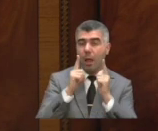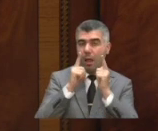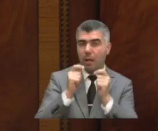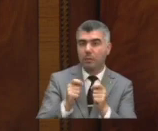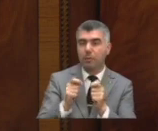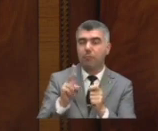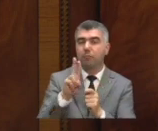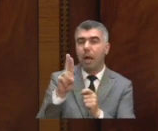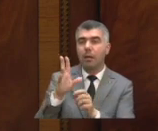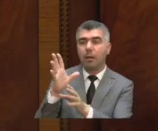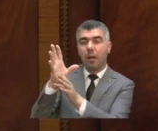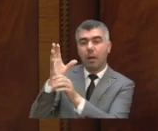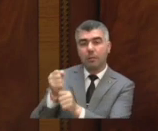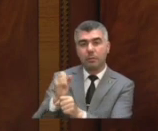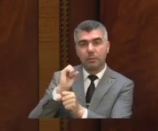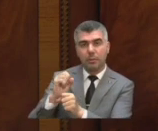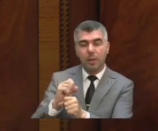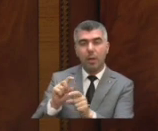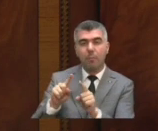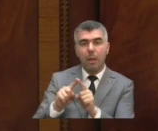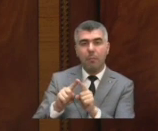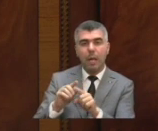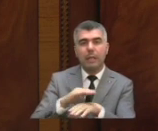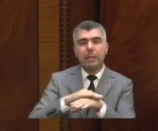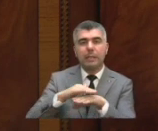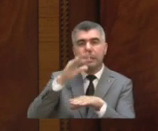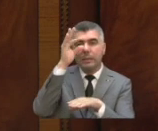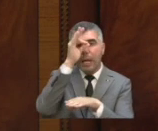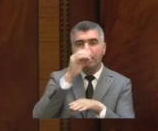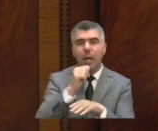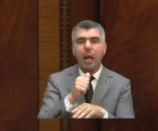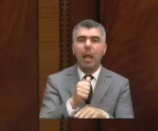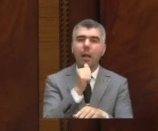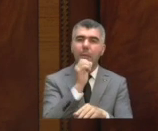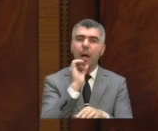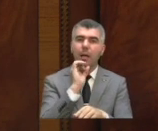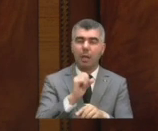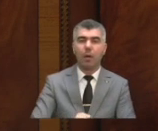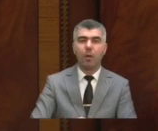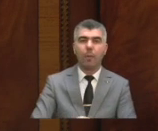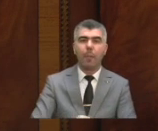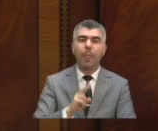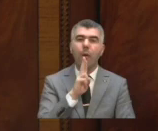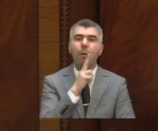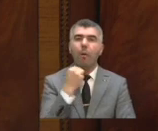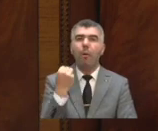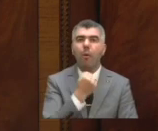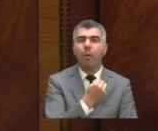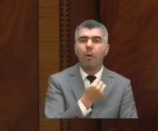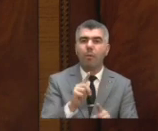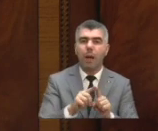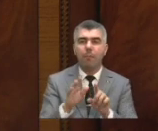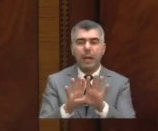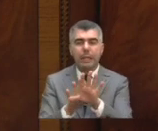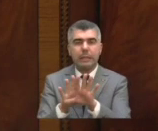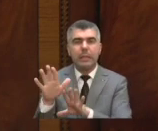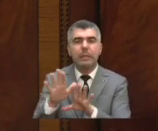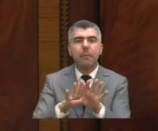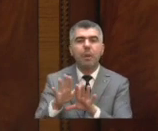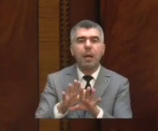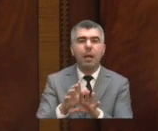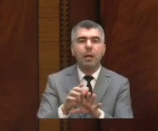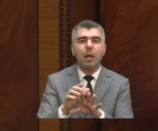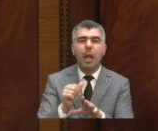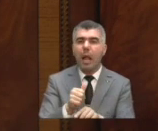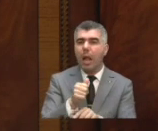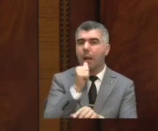الرشيده بخصوص السياسه المائيه ببلادنا تضع الحكومه نجاعه تدبير الموارد الماليه